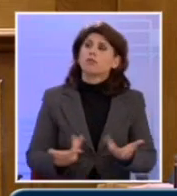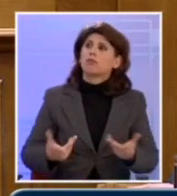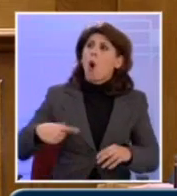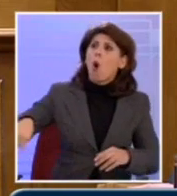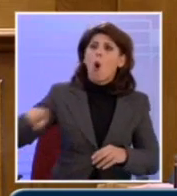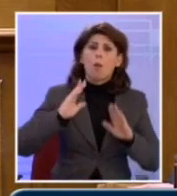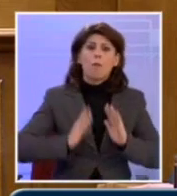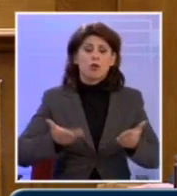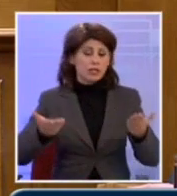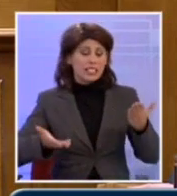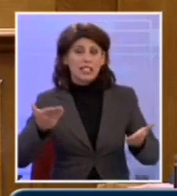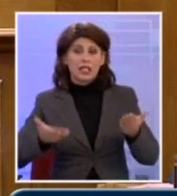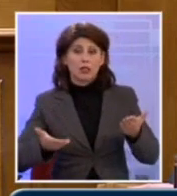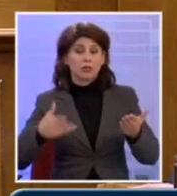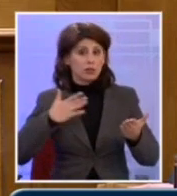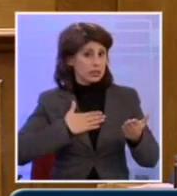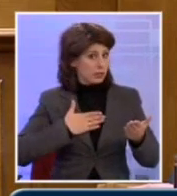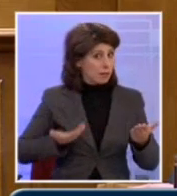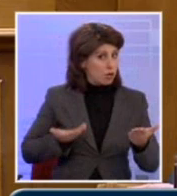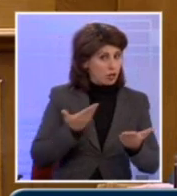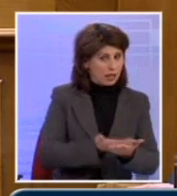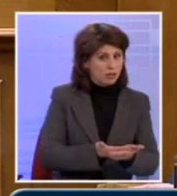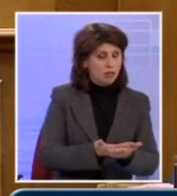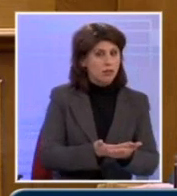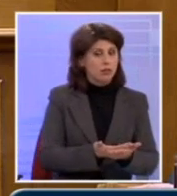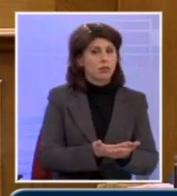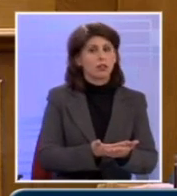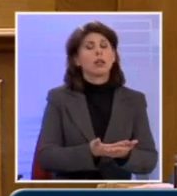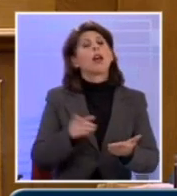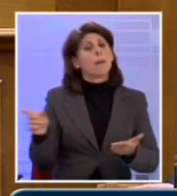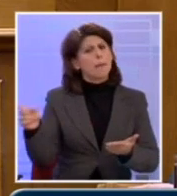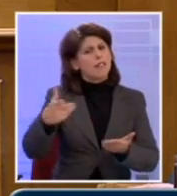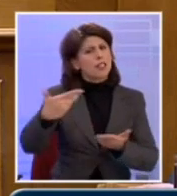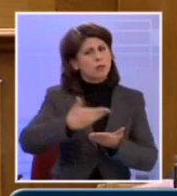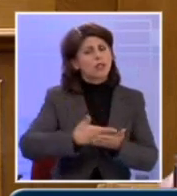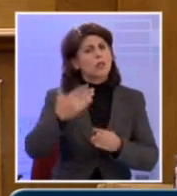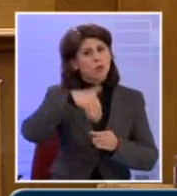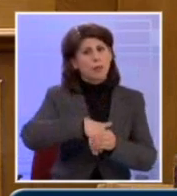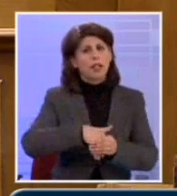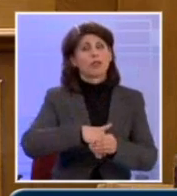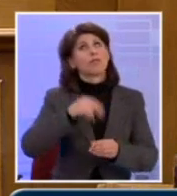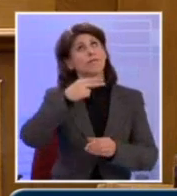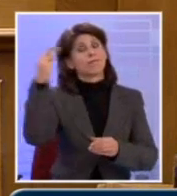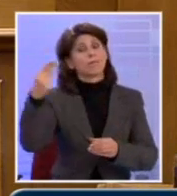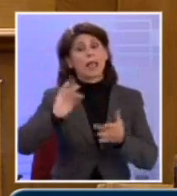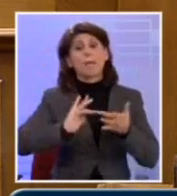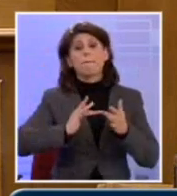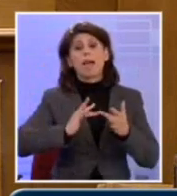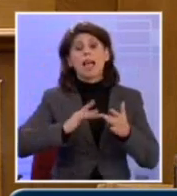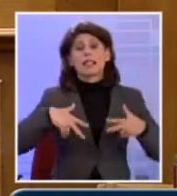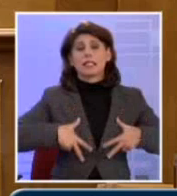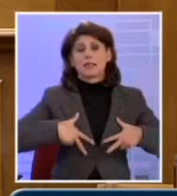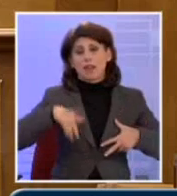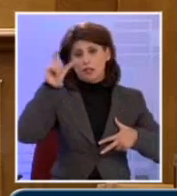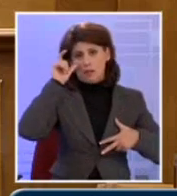να συγκρίνουν τις δικές μας προτάσεις με αυτές που εμπεριέχονταν στο περίφημο email της κυβέρνησης